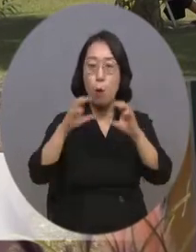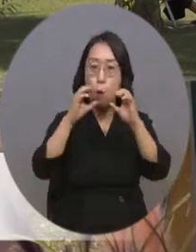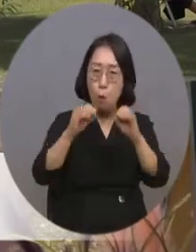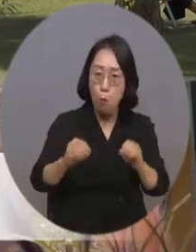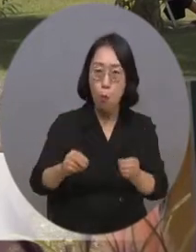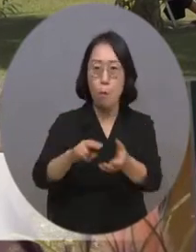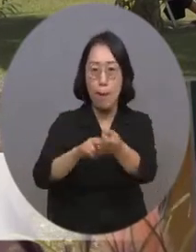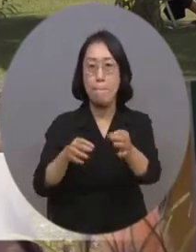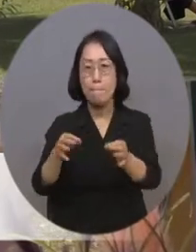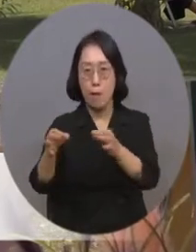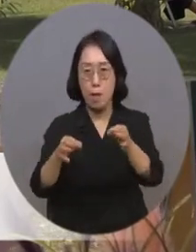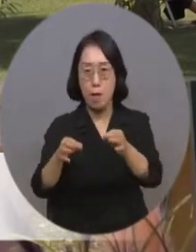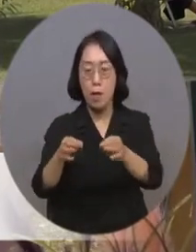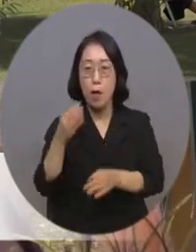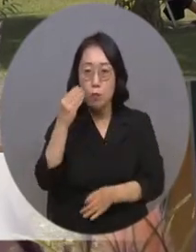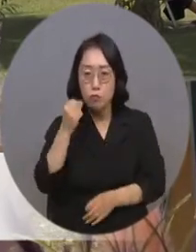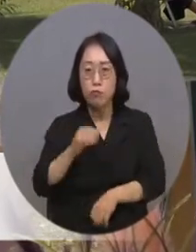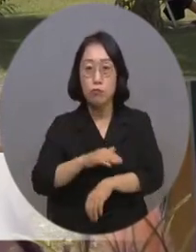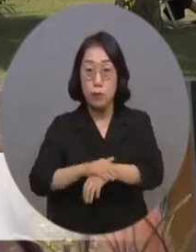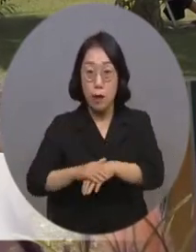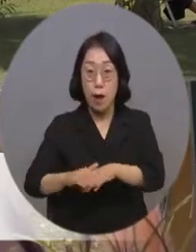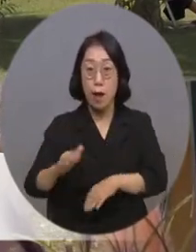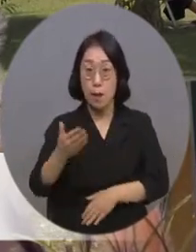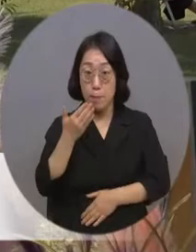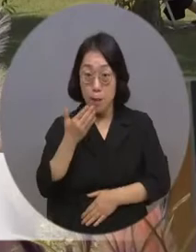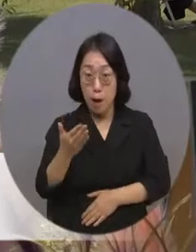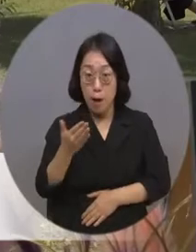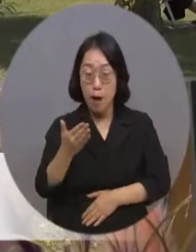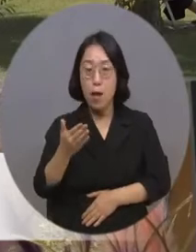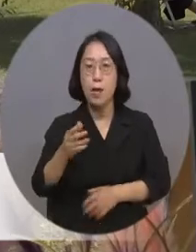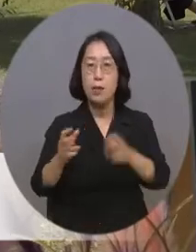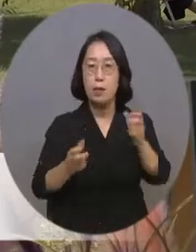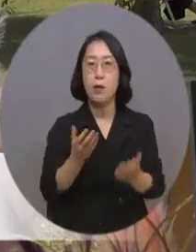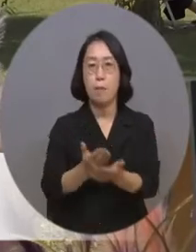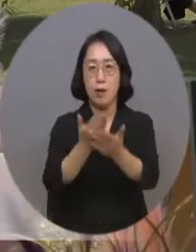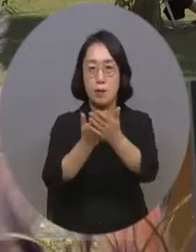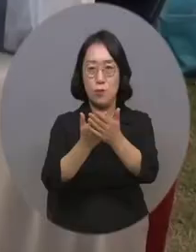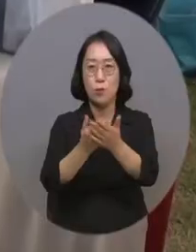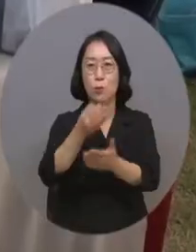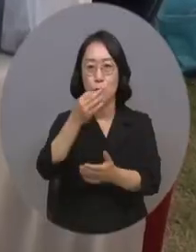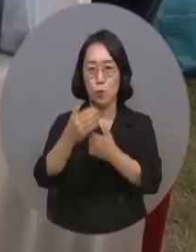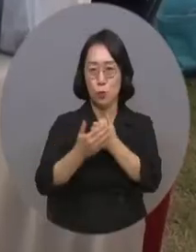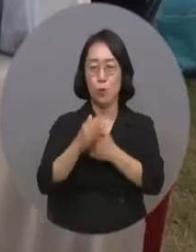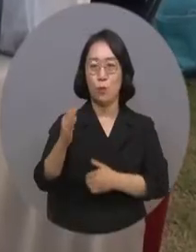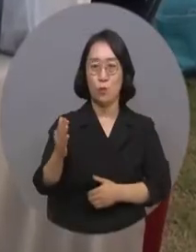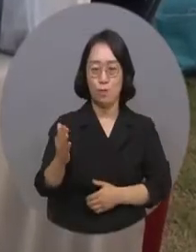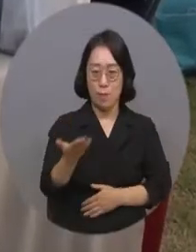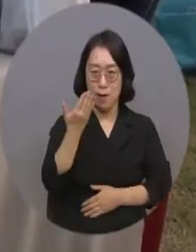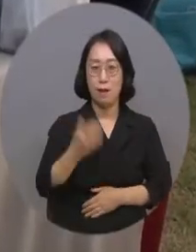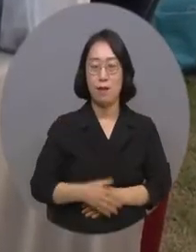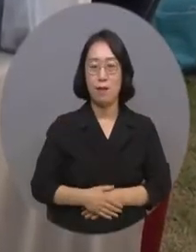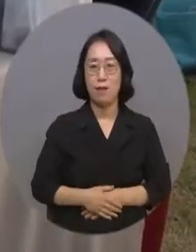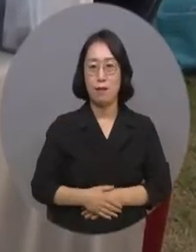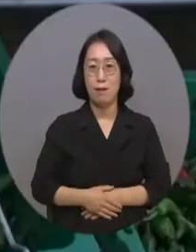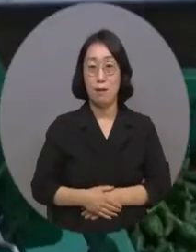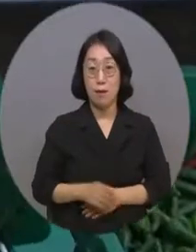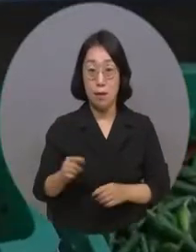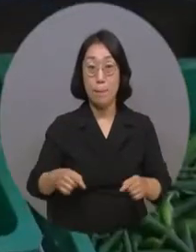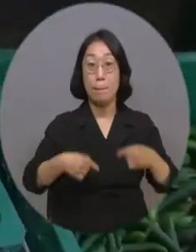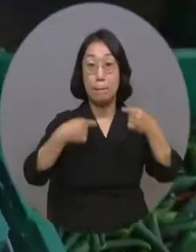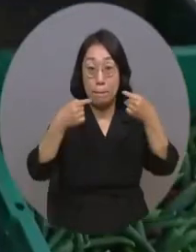판매 활성화도 되고, 그게 이제 양주시 기업의 발전을 위해서 많이 도움이 되는 것 같습니다. 마켓을 통해 참여